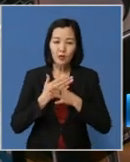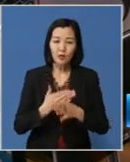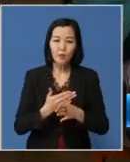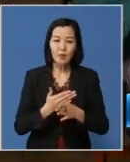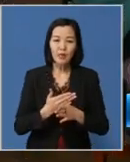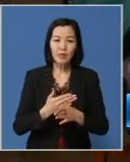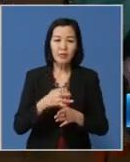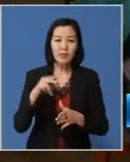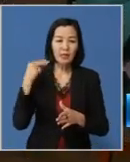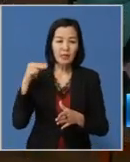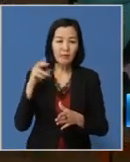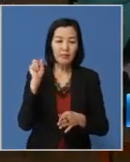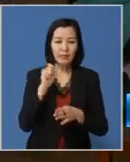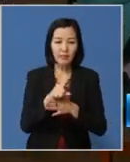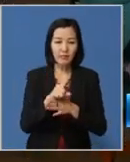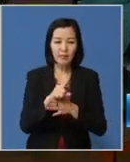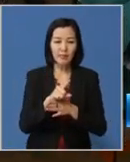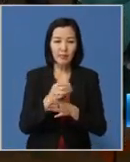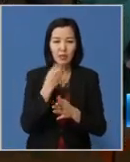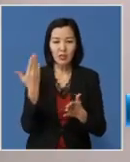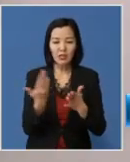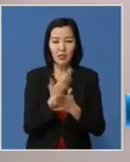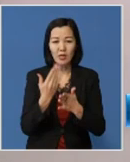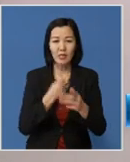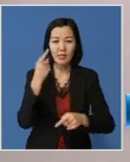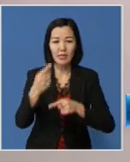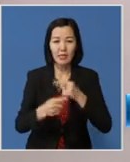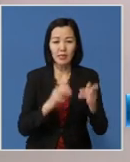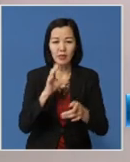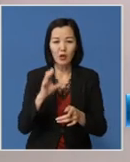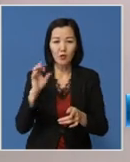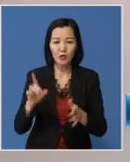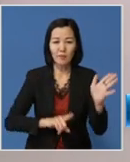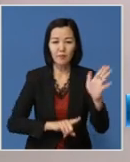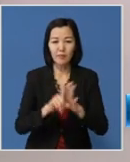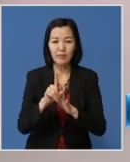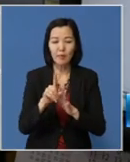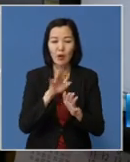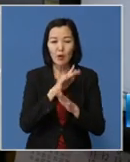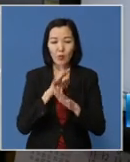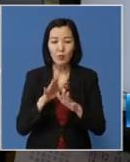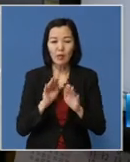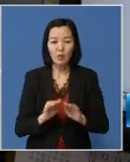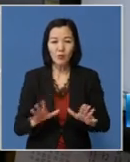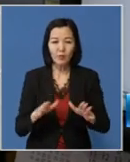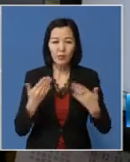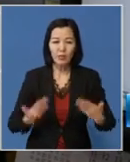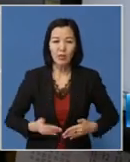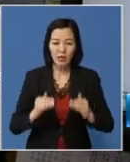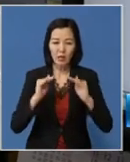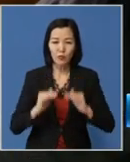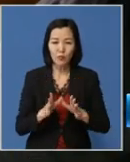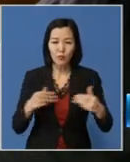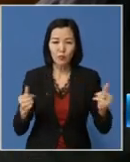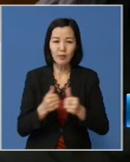елбасы тапсырмасынан соң көпті елеңдеткен жаңалық осы болды. Келер айдан бастап жағдайы төмен және көпбалалы отбасыларға көрсетілетін мемлекеттік қолдау